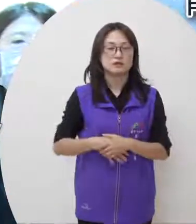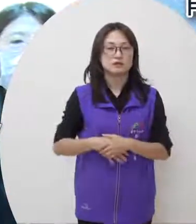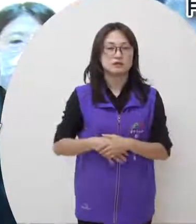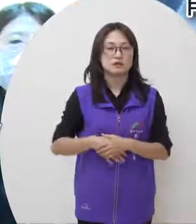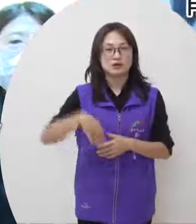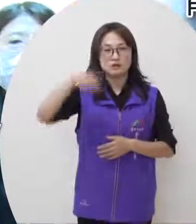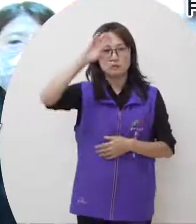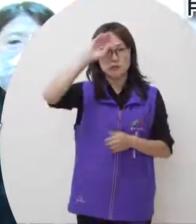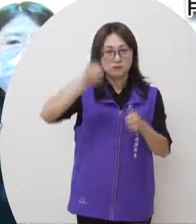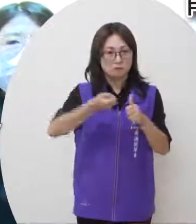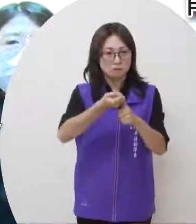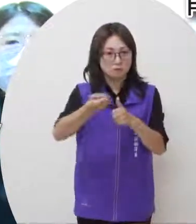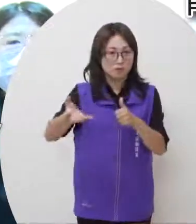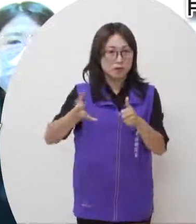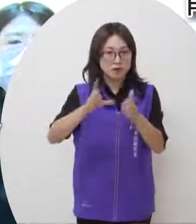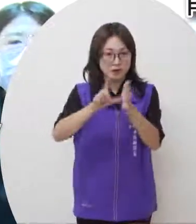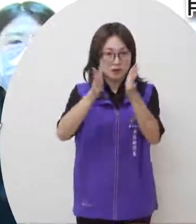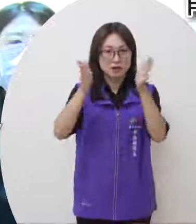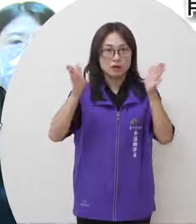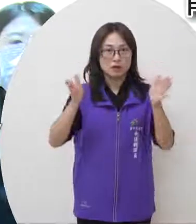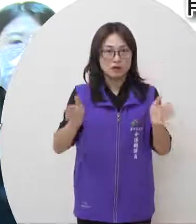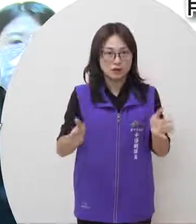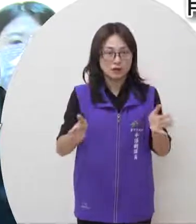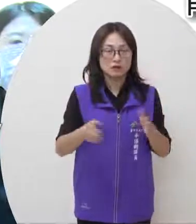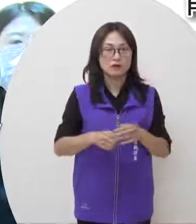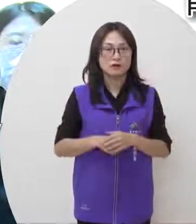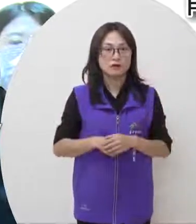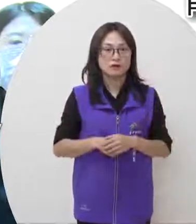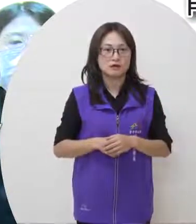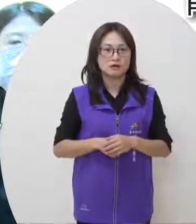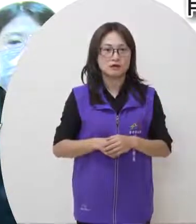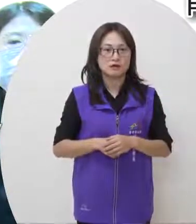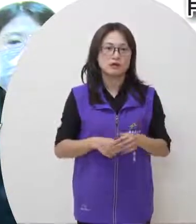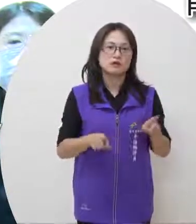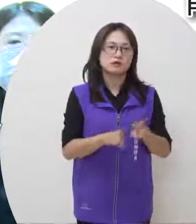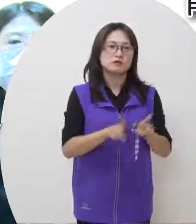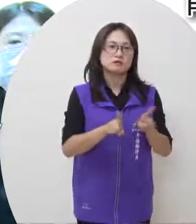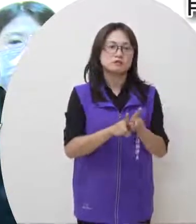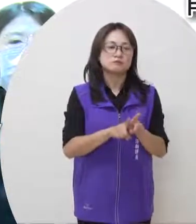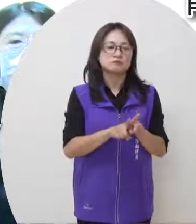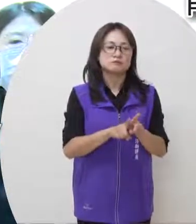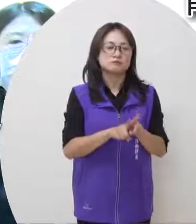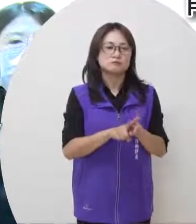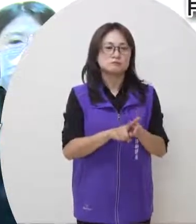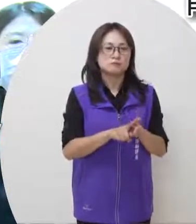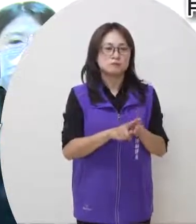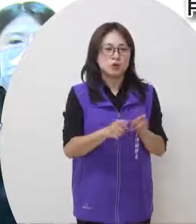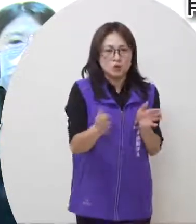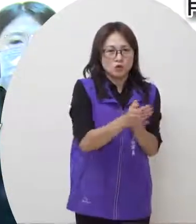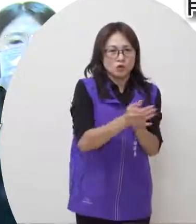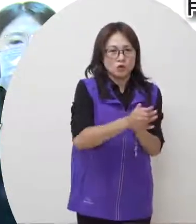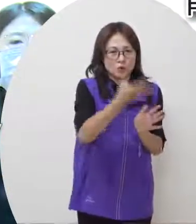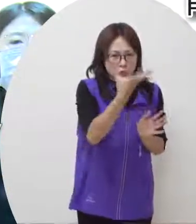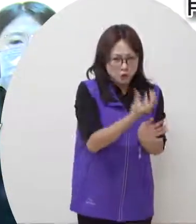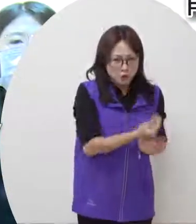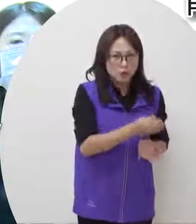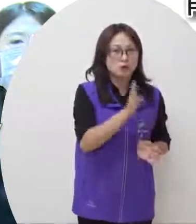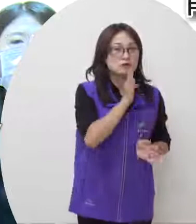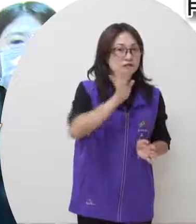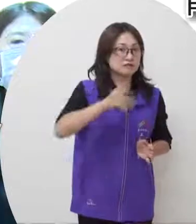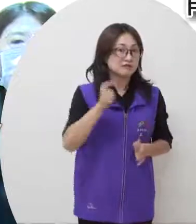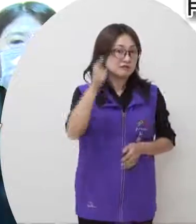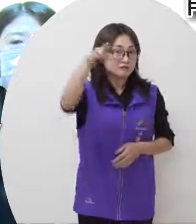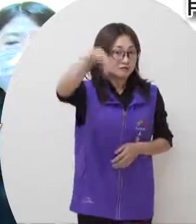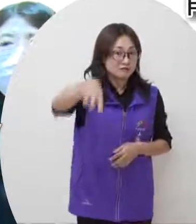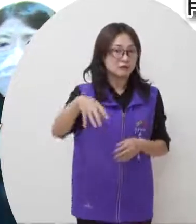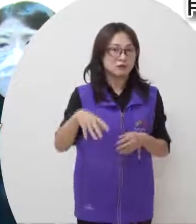情期间其他路线运量在下降的时候，这些路线反而逆势在上升。但有几个可能性，因为那个区